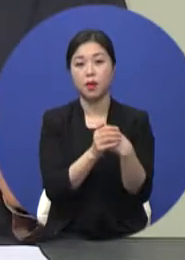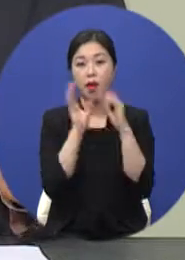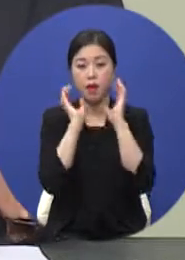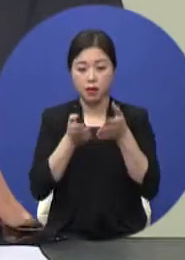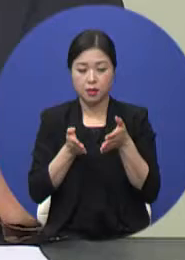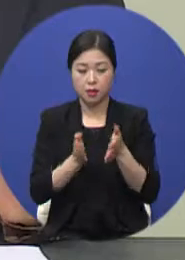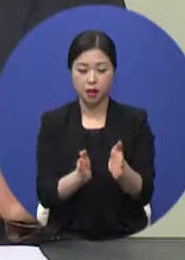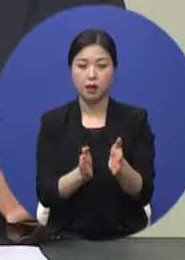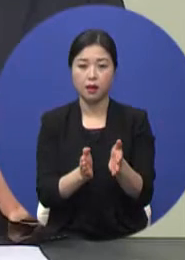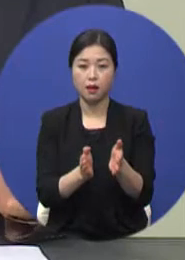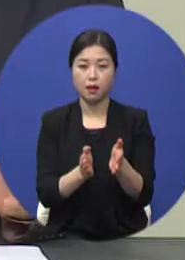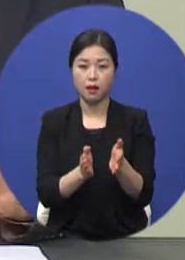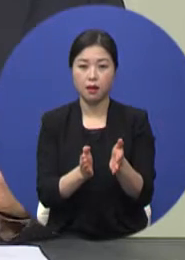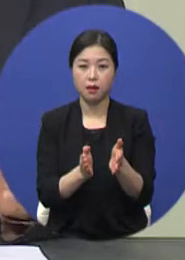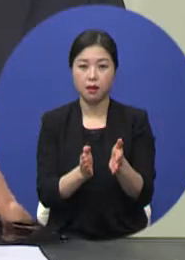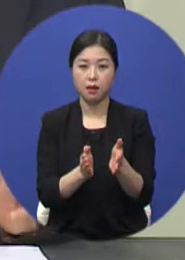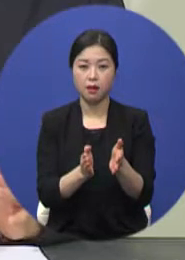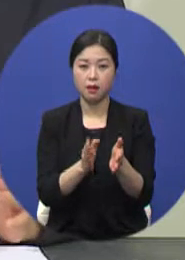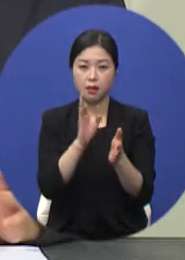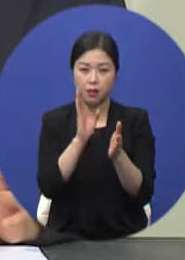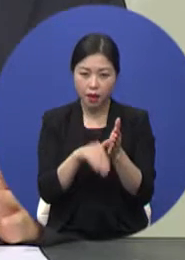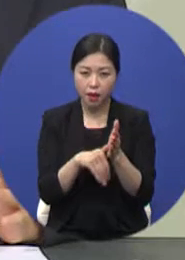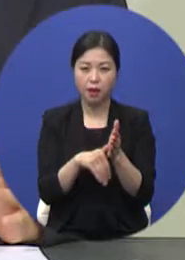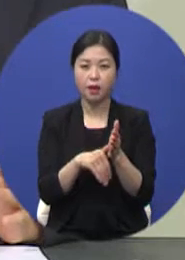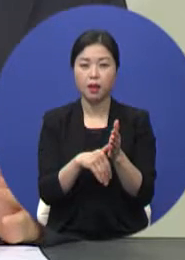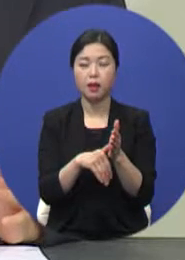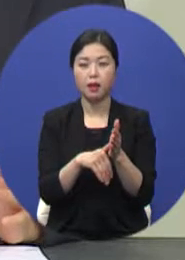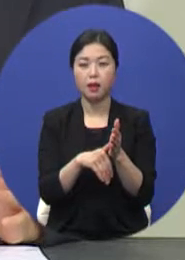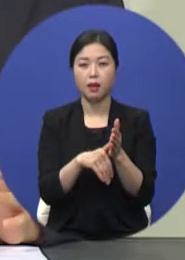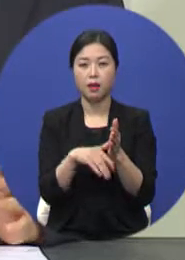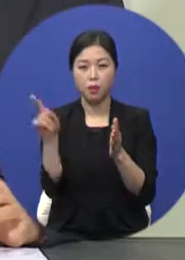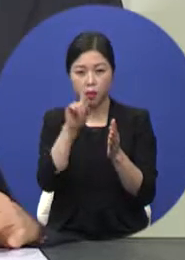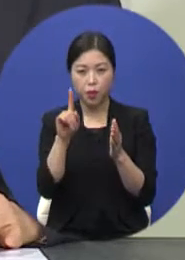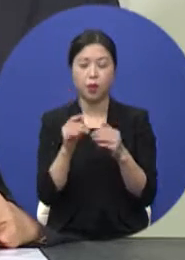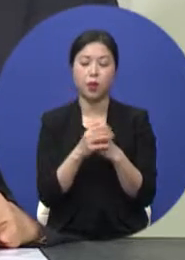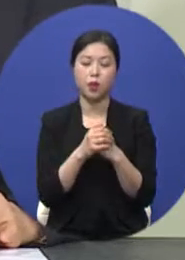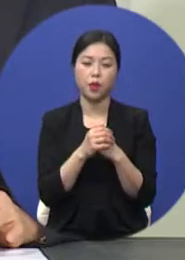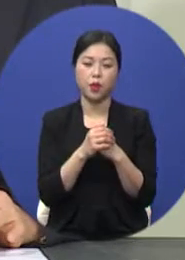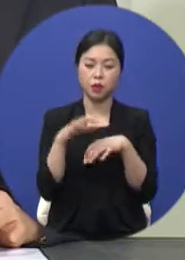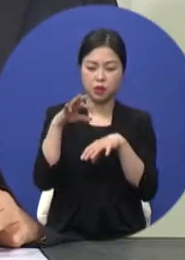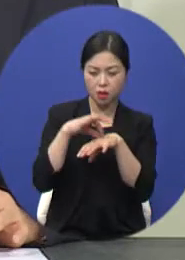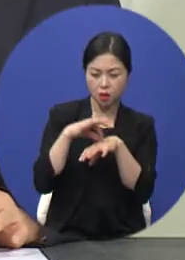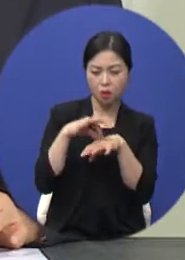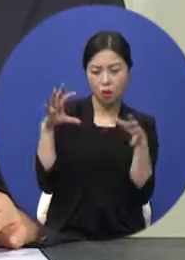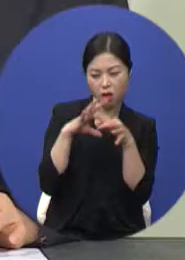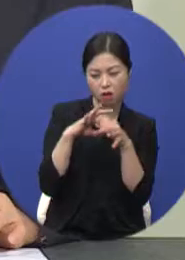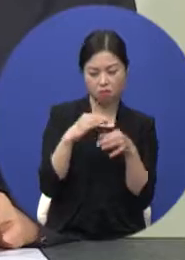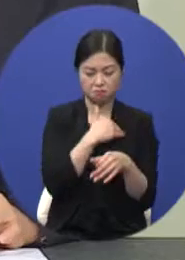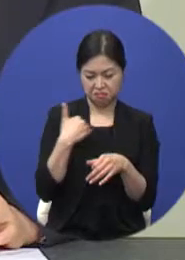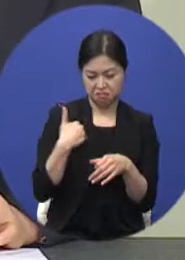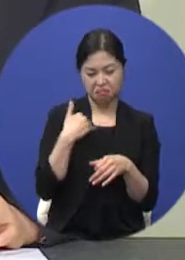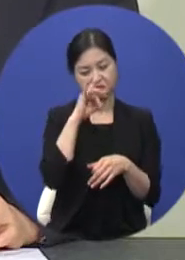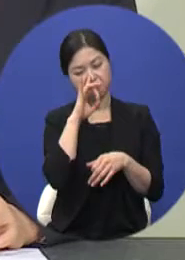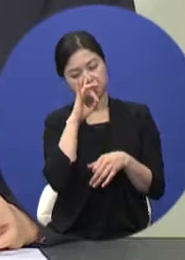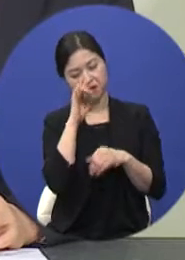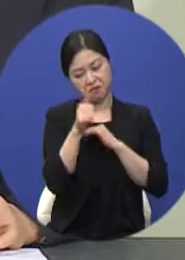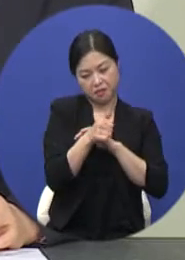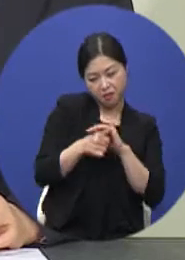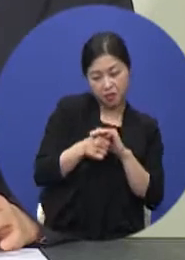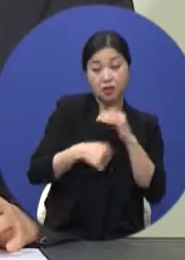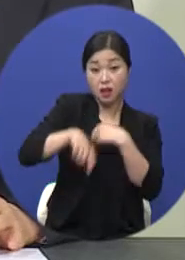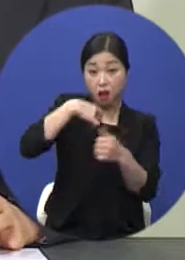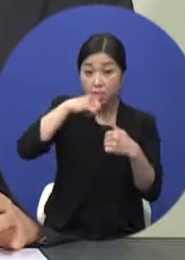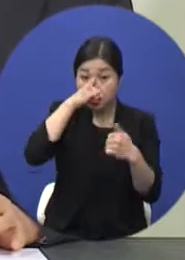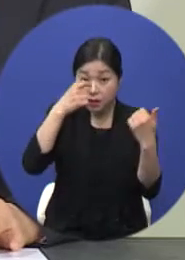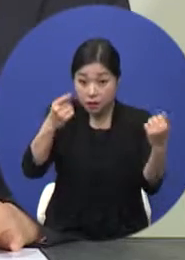아기를 갖다가 낳는데 그 부분 때문에 굉장히 그 성적으로 되게 위축되는 경우도 많이 있거든요. 그랬을 때 한번 그 제 생각에는